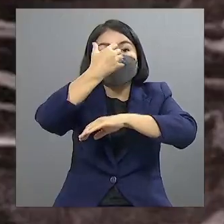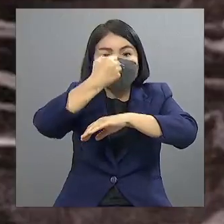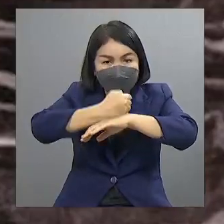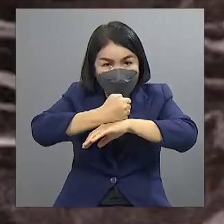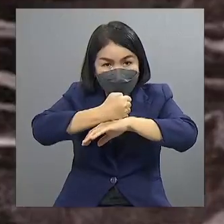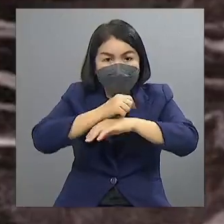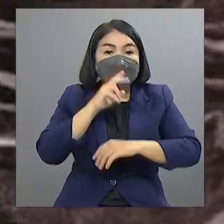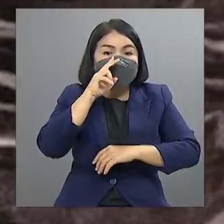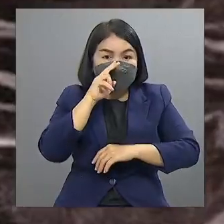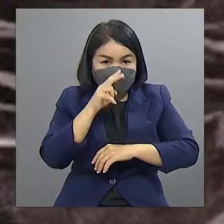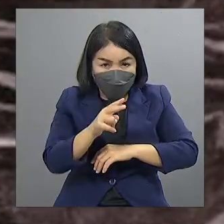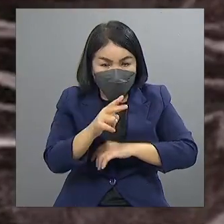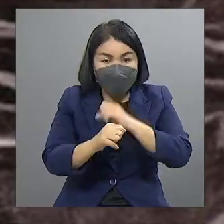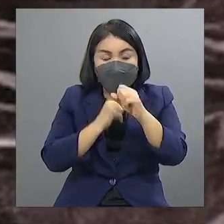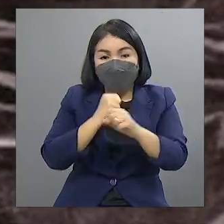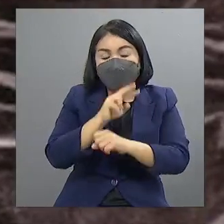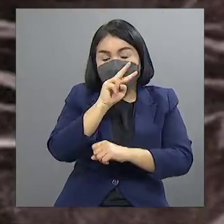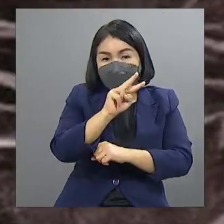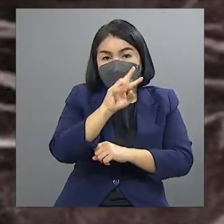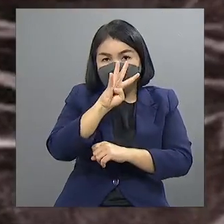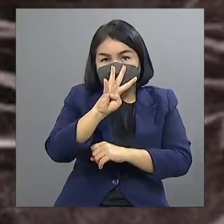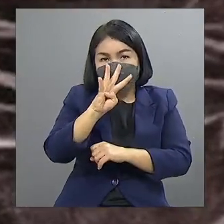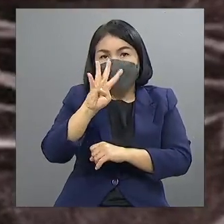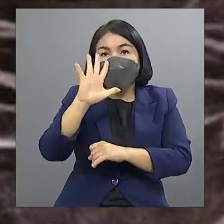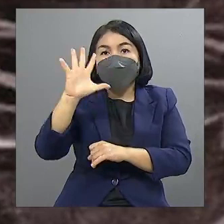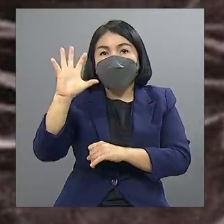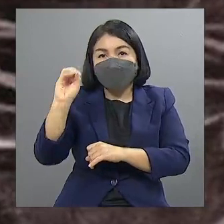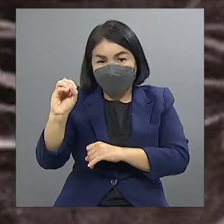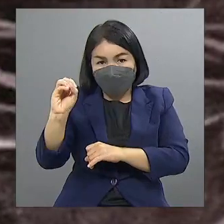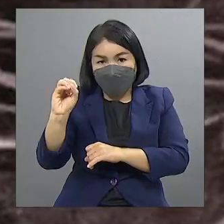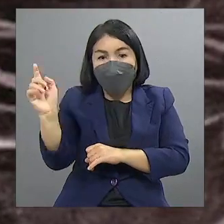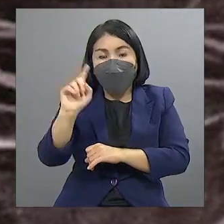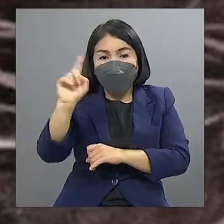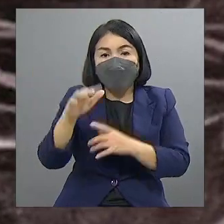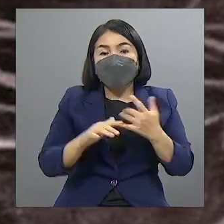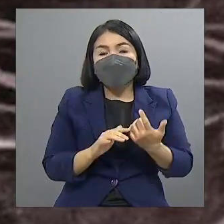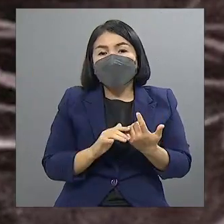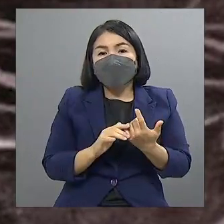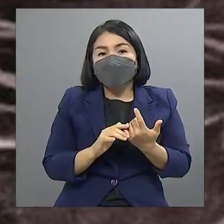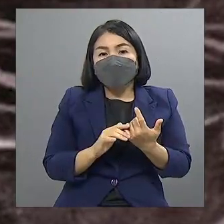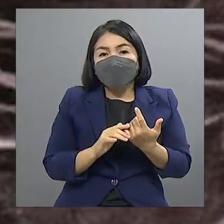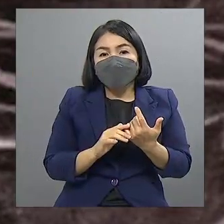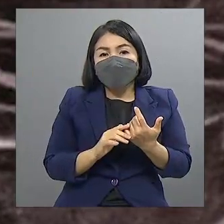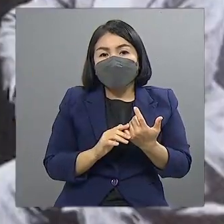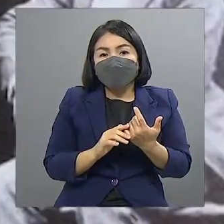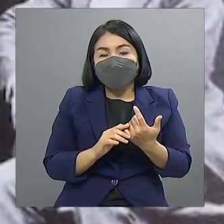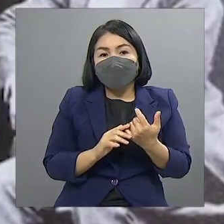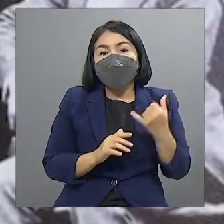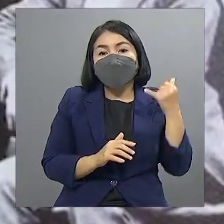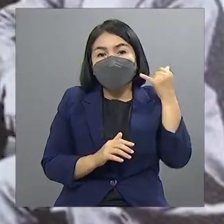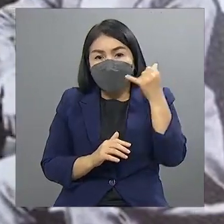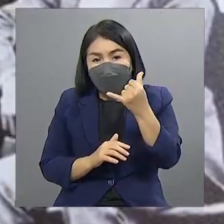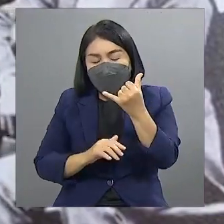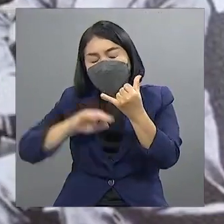2ปี2450เนี่ยเป็นการเสด็จไปรักษาพระอาการประชวน